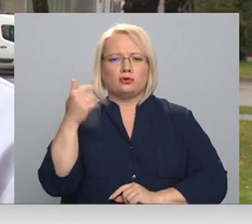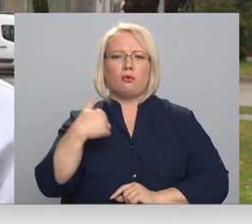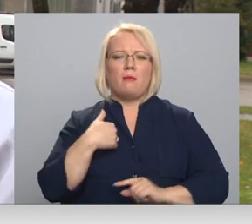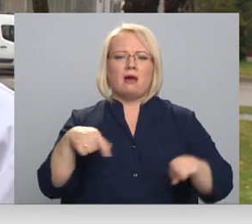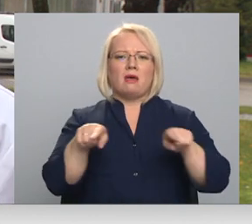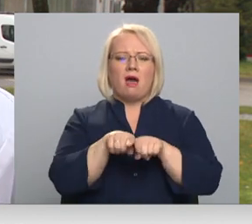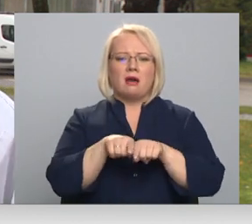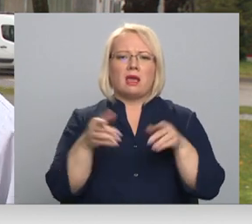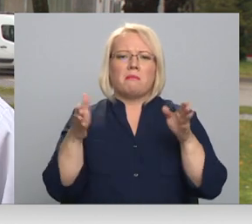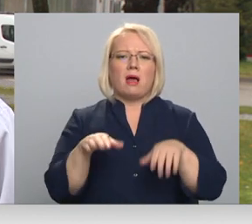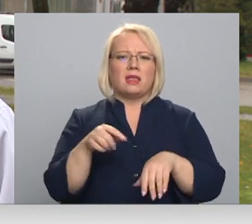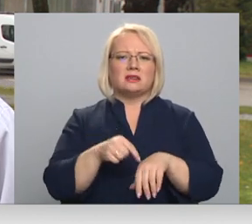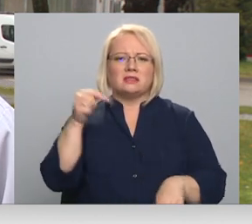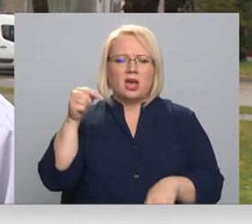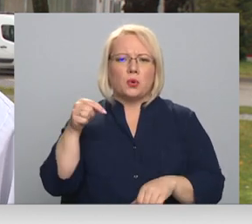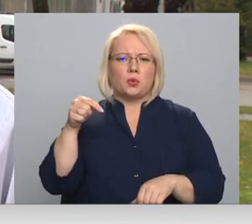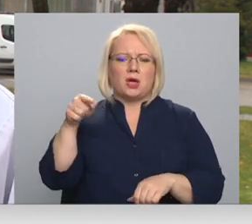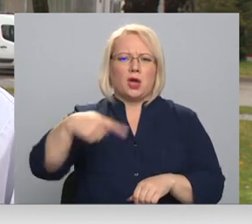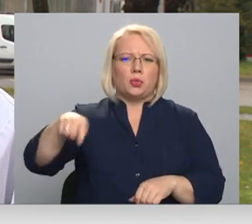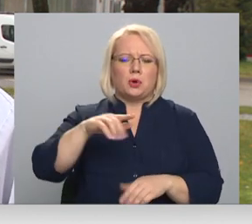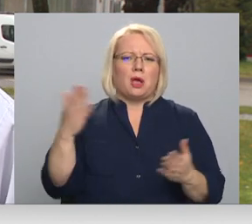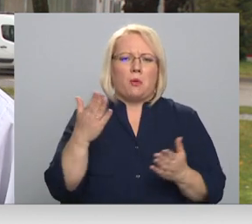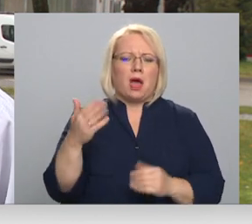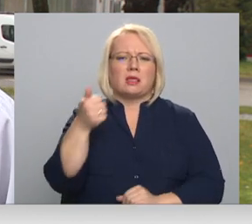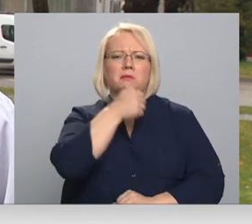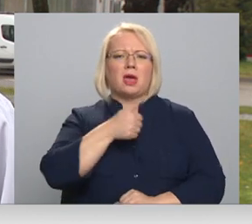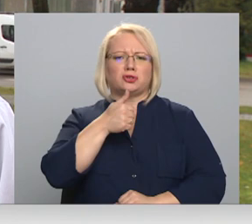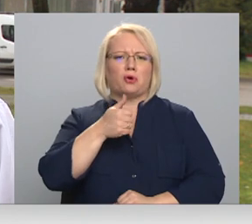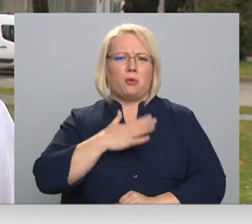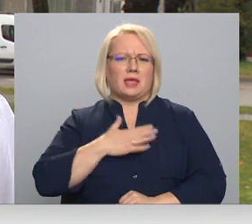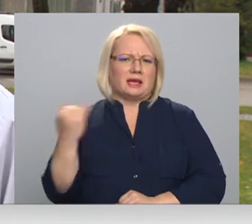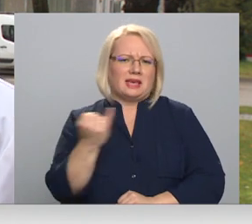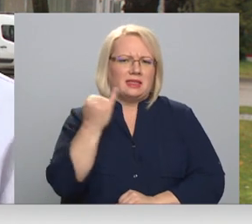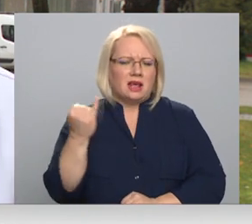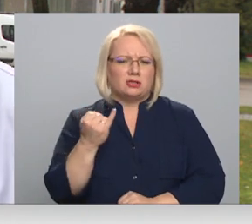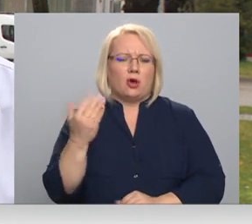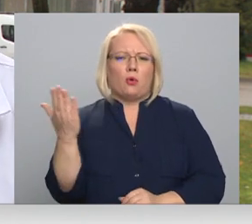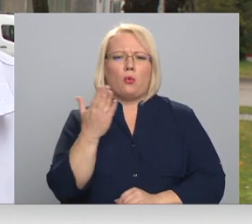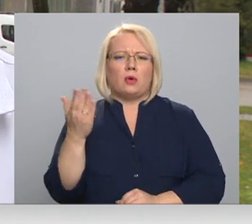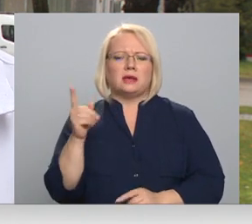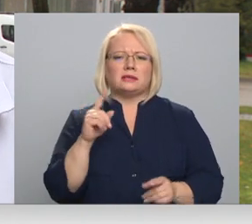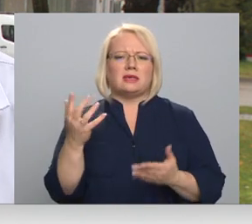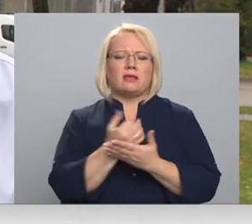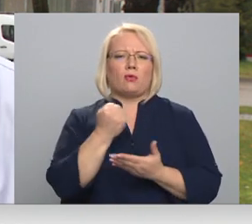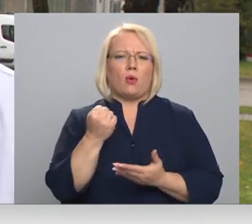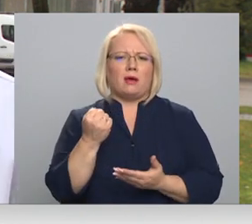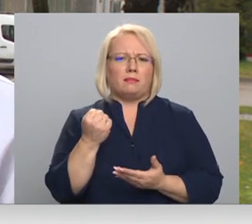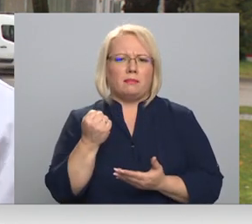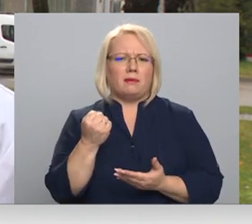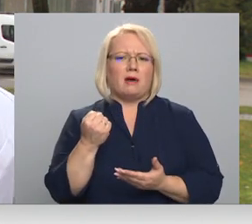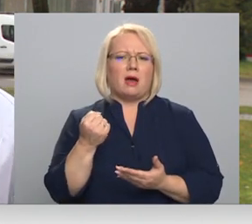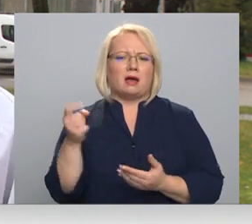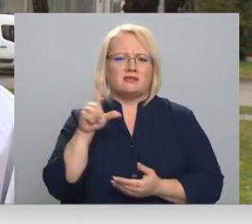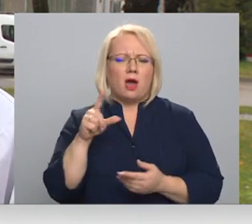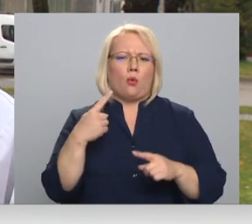arī paliek tāds vieta, ka tur ir kaut kādas savas personīgās intereses, kuras ņem pārsvaru brīžiem, un nav skaidrs, kas